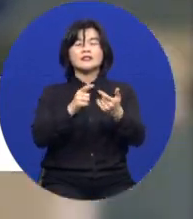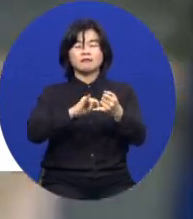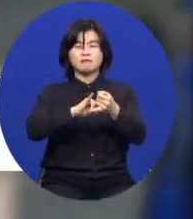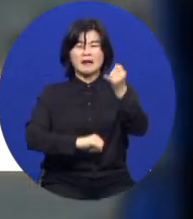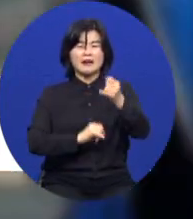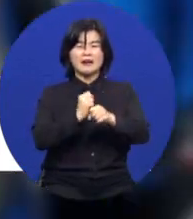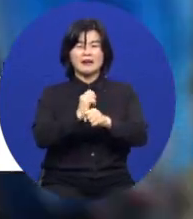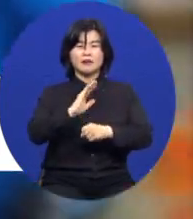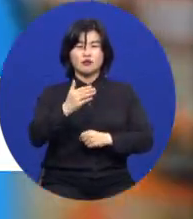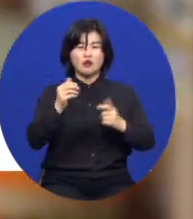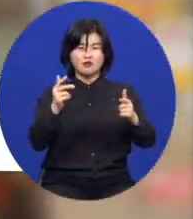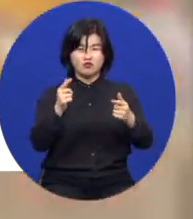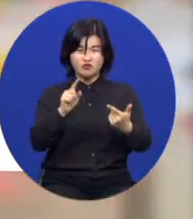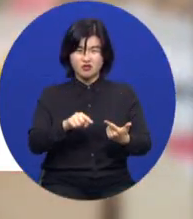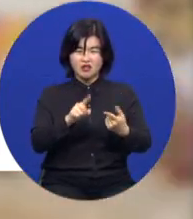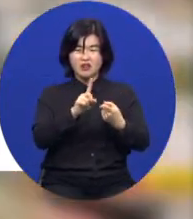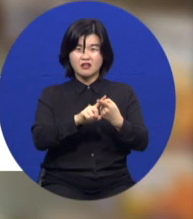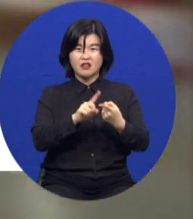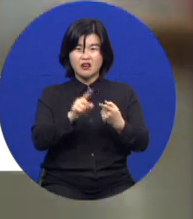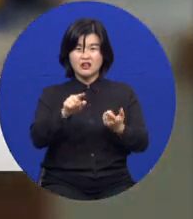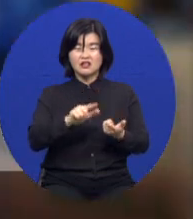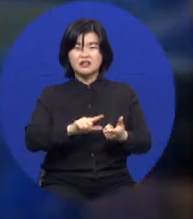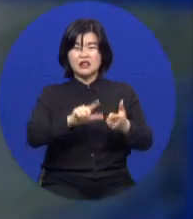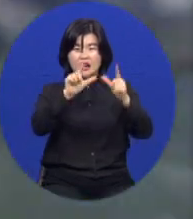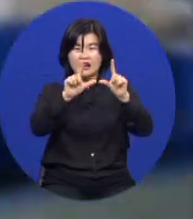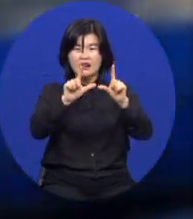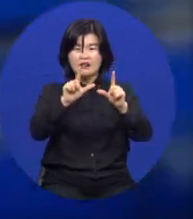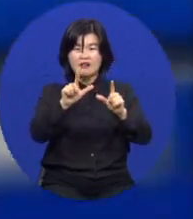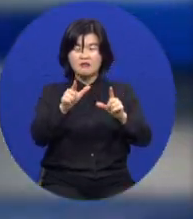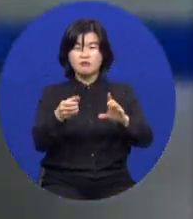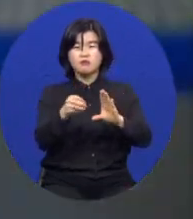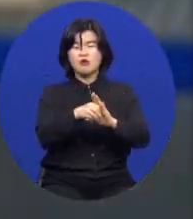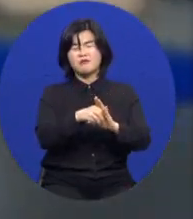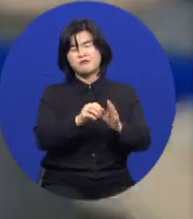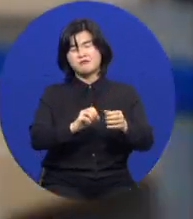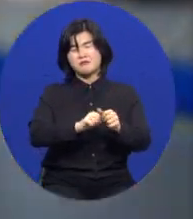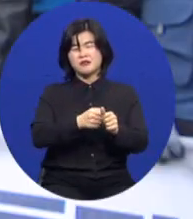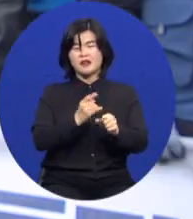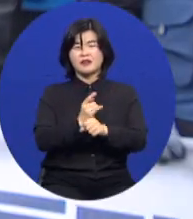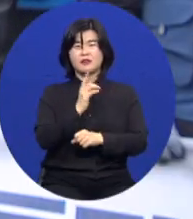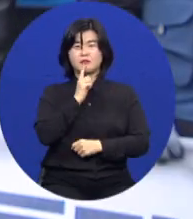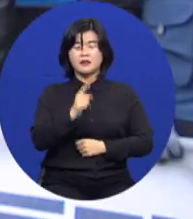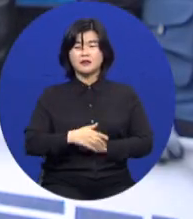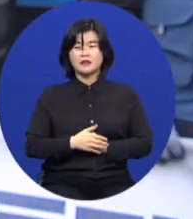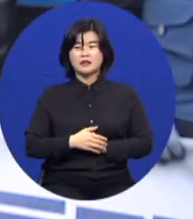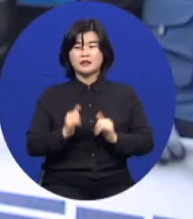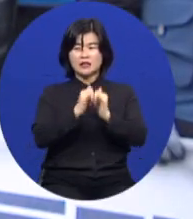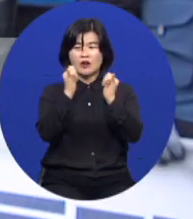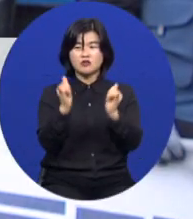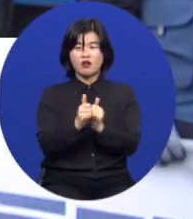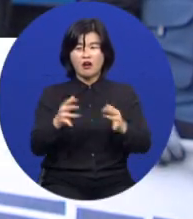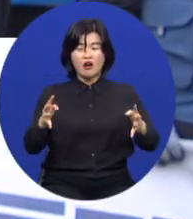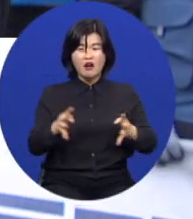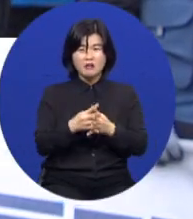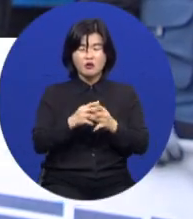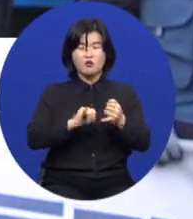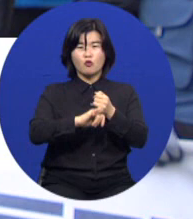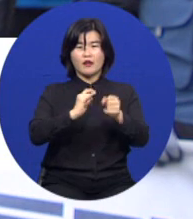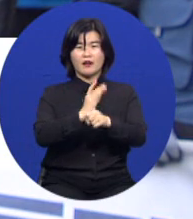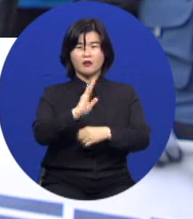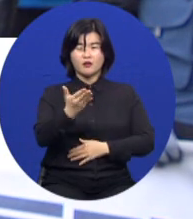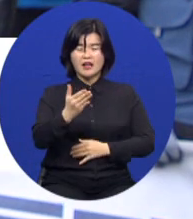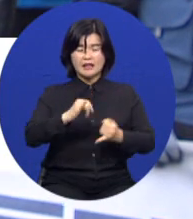어기고 주 6일제와 당일 배송을 부속 합의서에 끼워 넣었다고 주장합니다. 사회적 합의를 전면 이행하라는